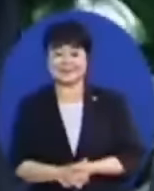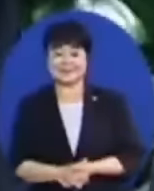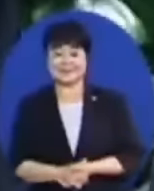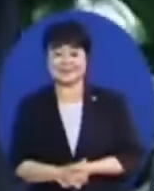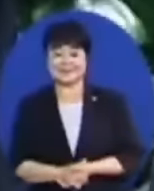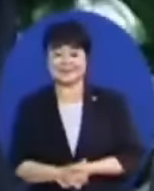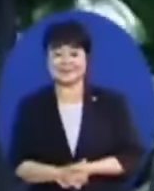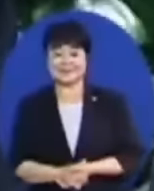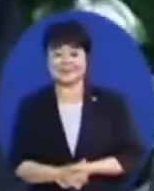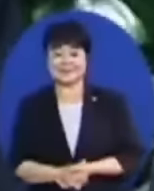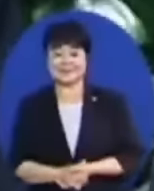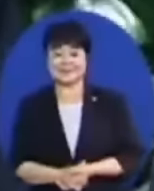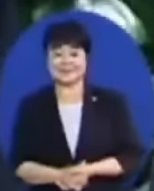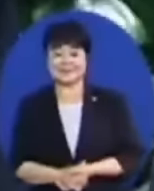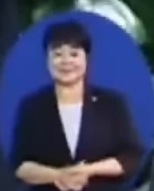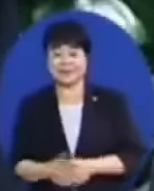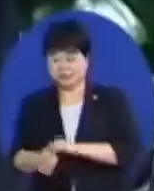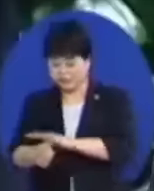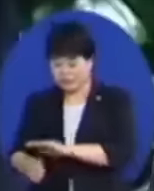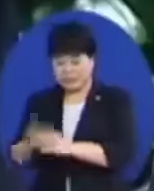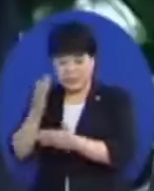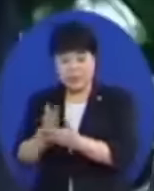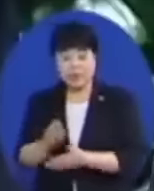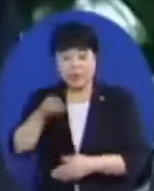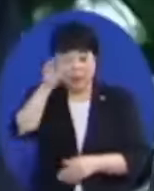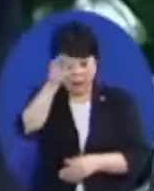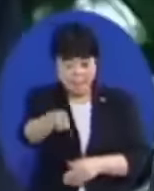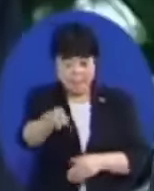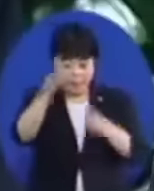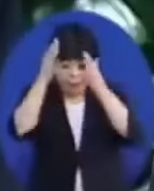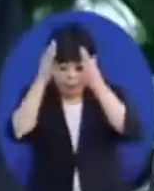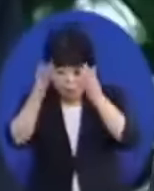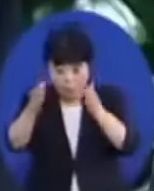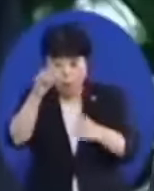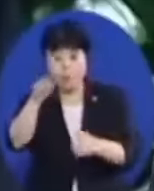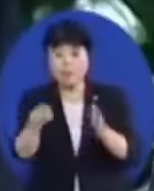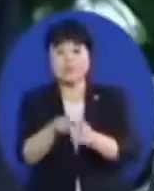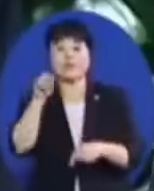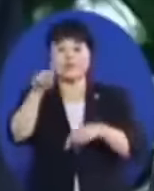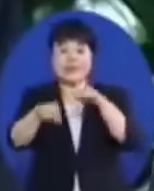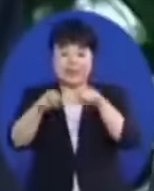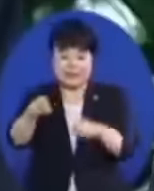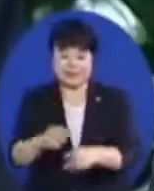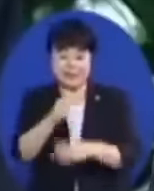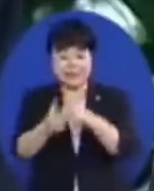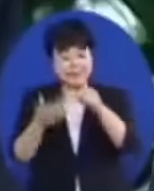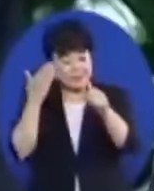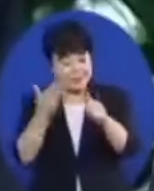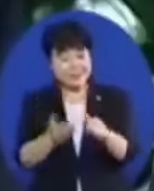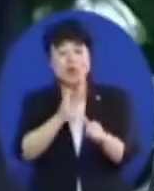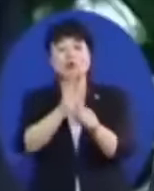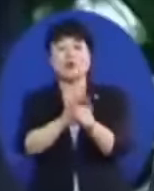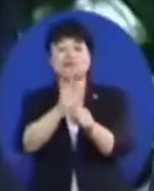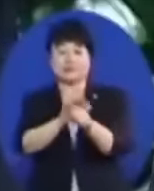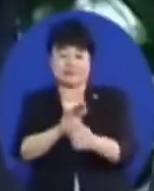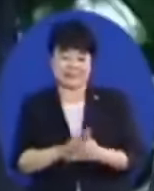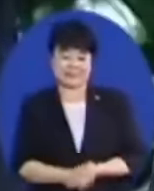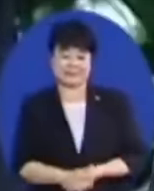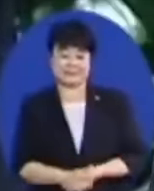아예 뒤에 다리는 꺾어버려야 되는 것입니다. 앞으로만 바라보고 믿고 나가야 되는 것입니다. 그러면 하나님께서 역사해 주는